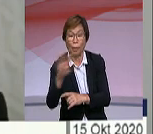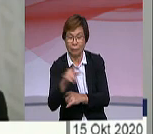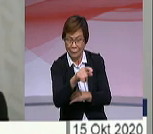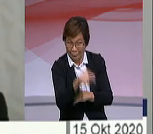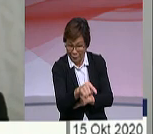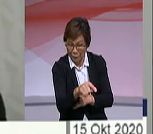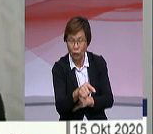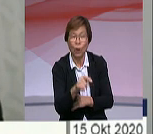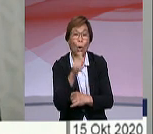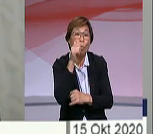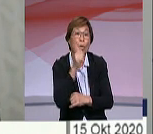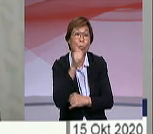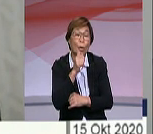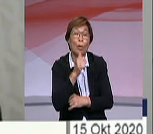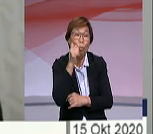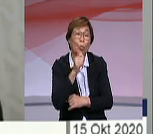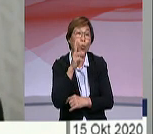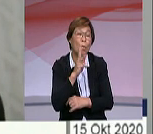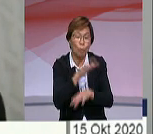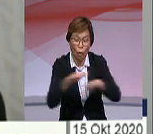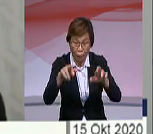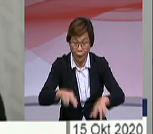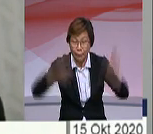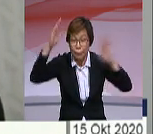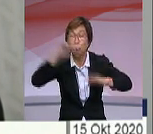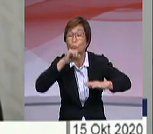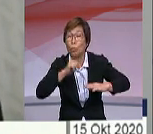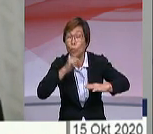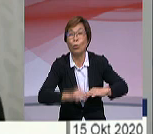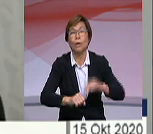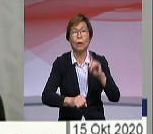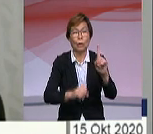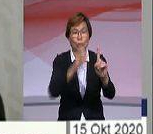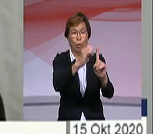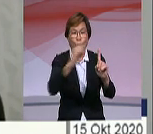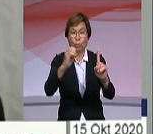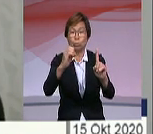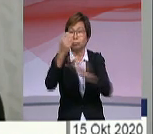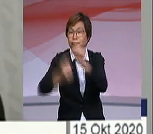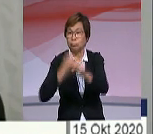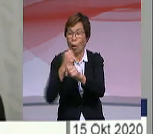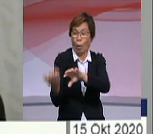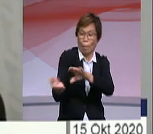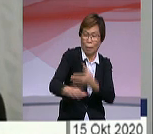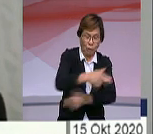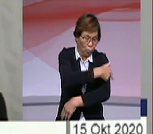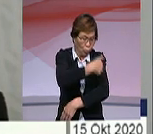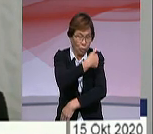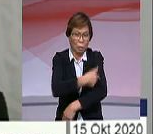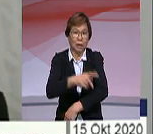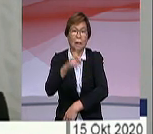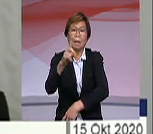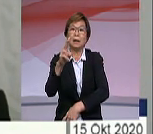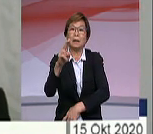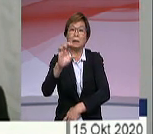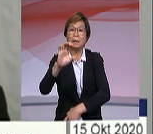13,844, seorang wanita bukan warga negara berusia 100 tahun dan beliau meninggal di Hospital Duchess of